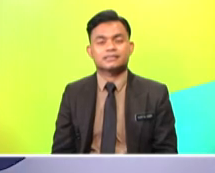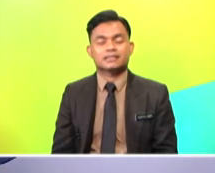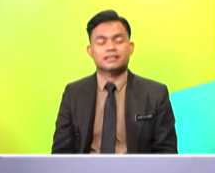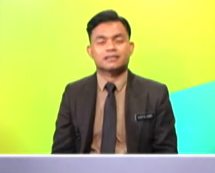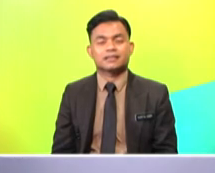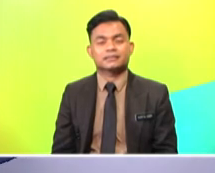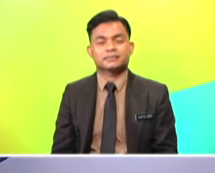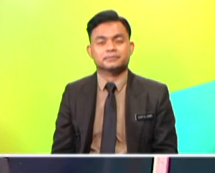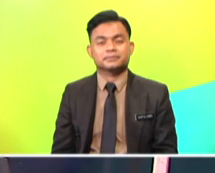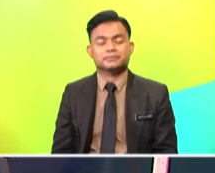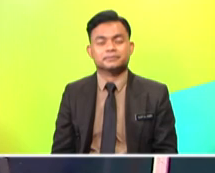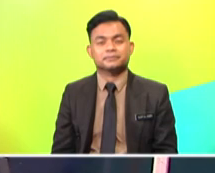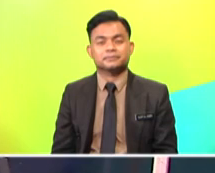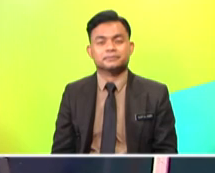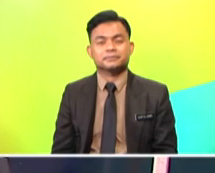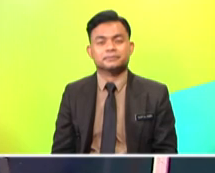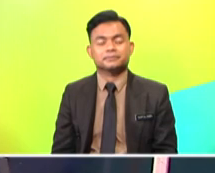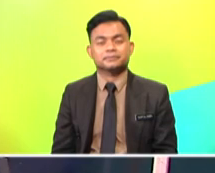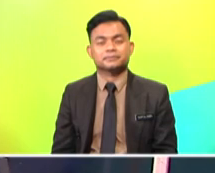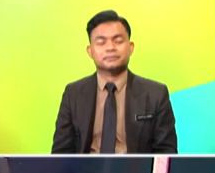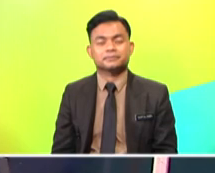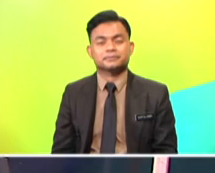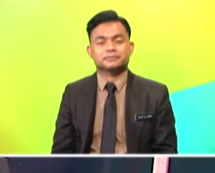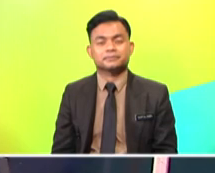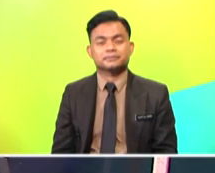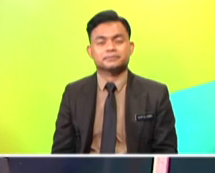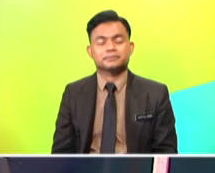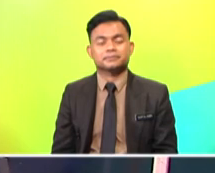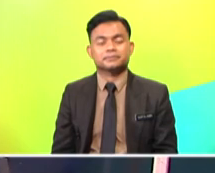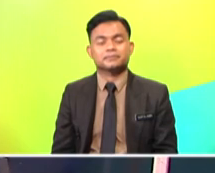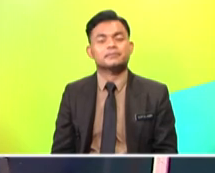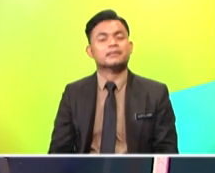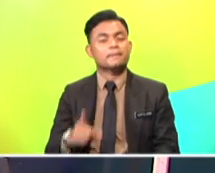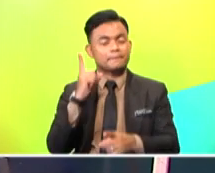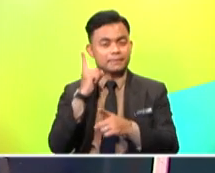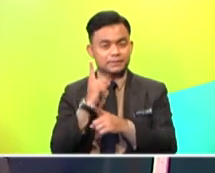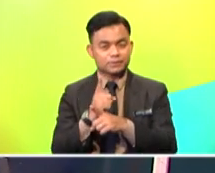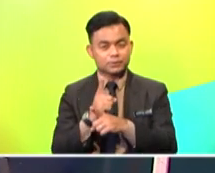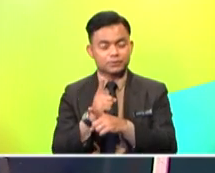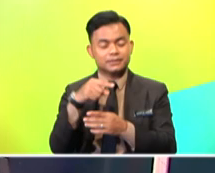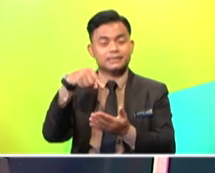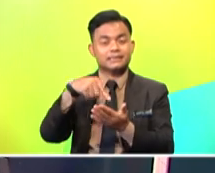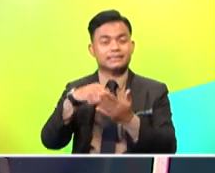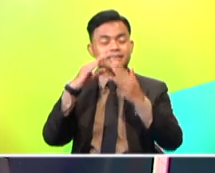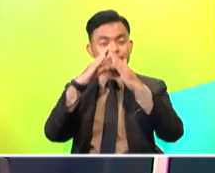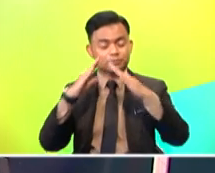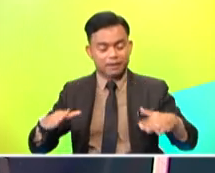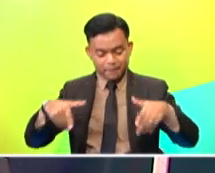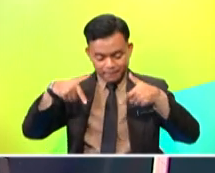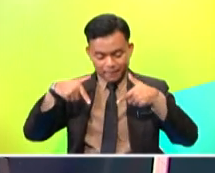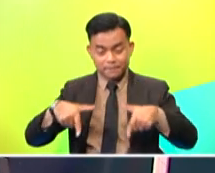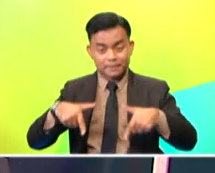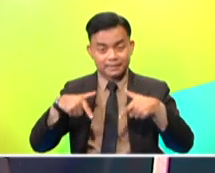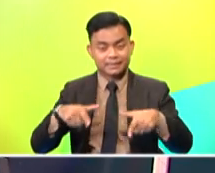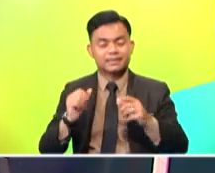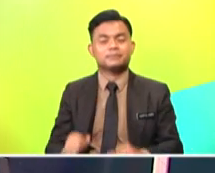Betul tak murid-murid? Betul ke salah? Betul Irfan. Ini rumah papan. Okey.